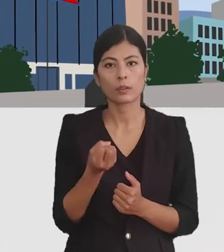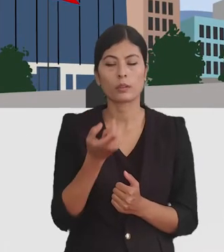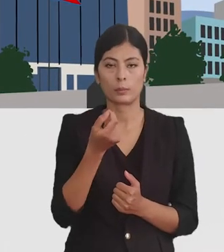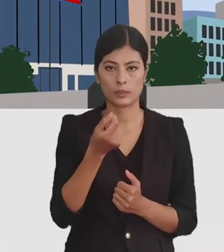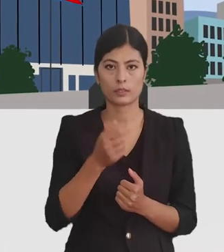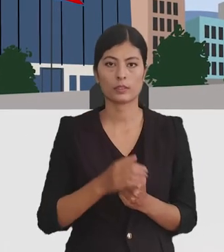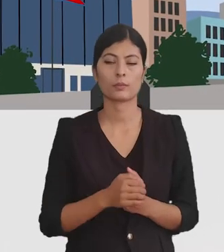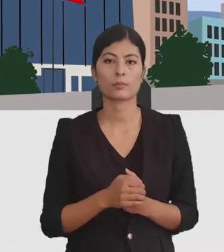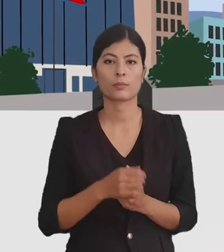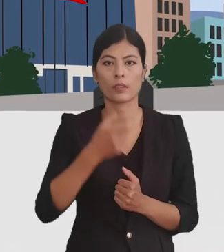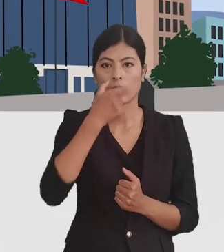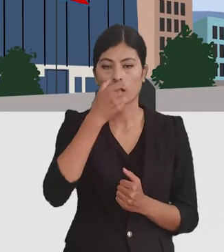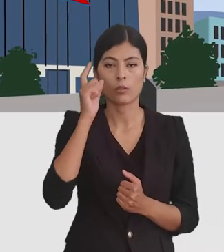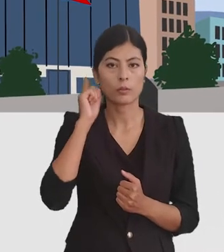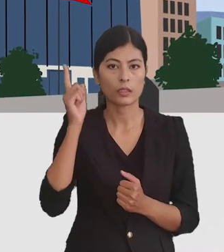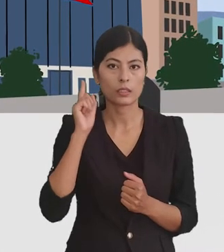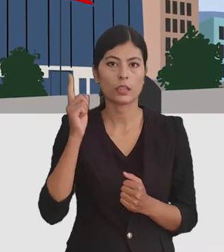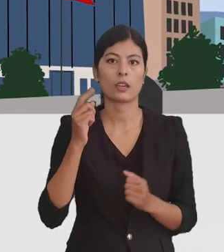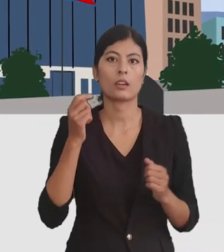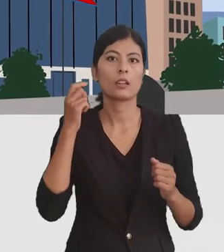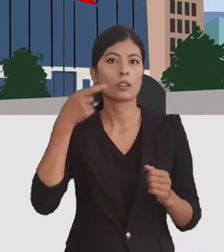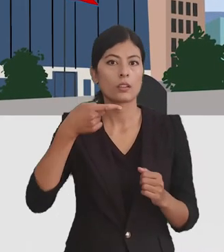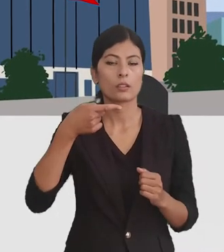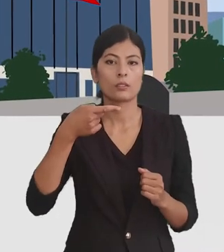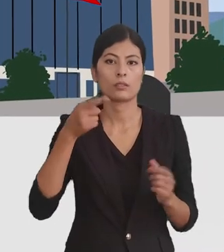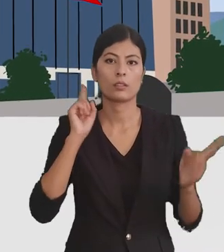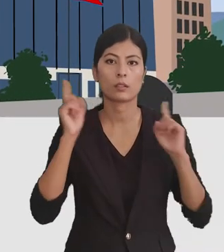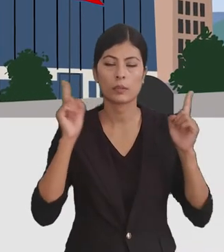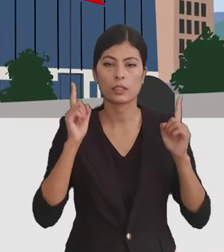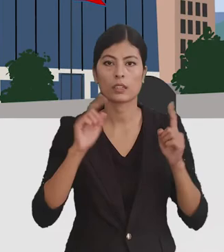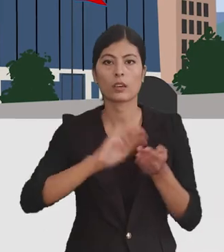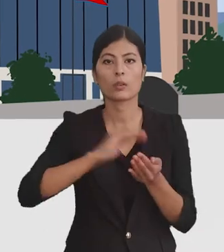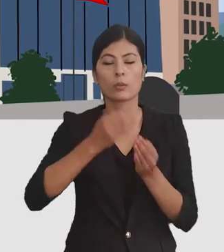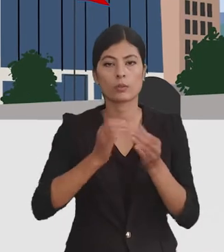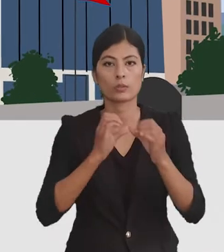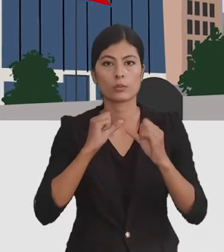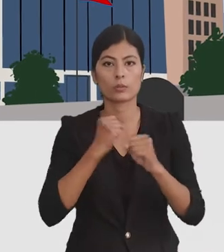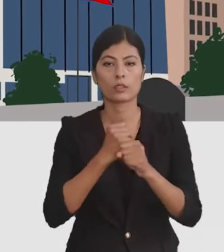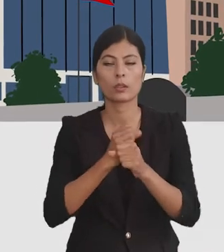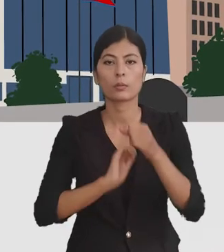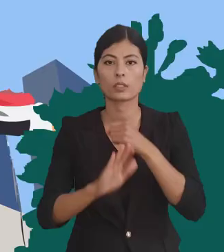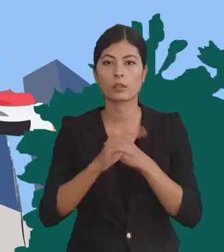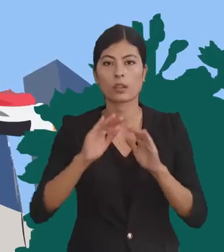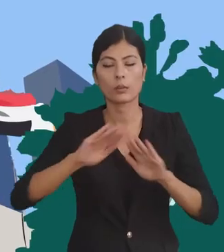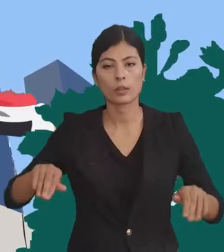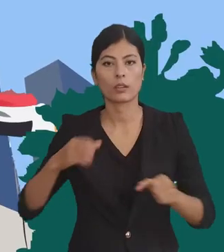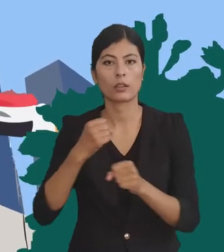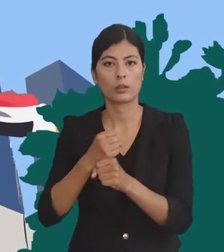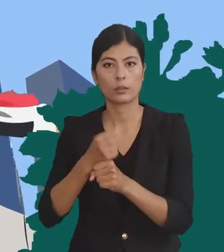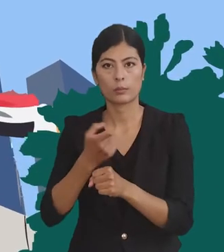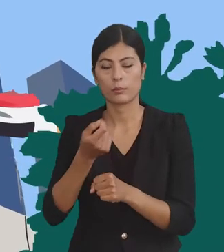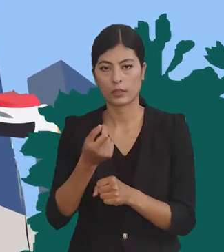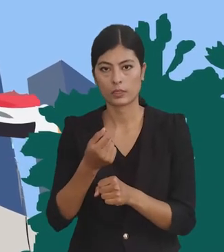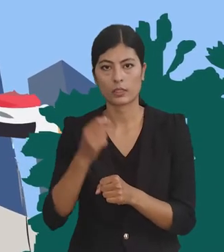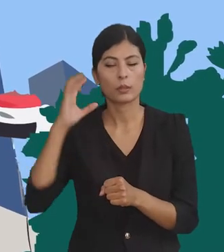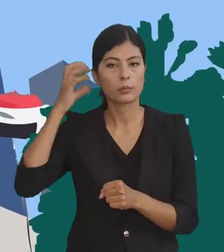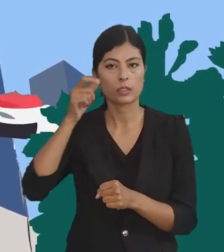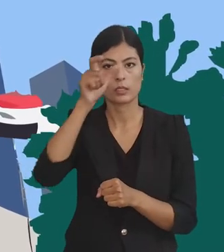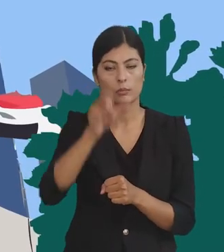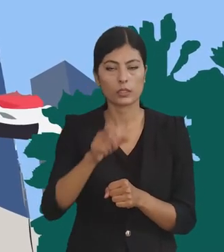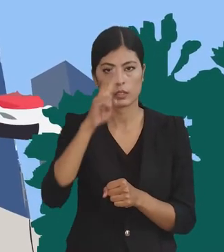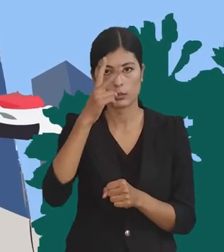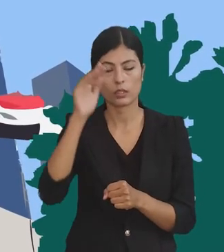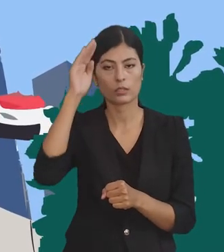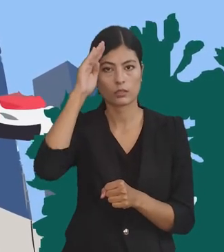रकम, गाउँपालिका नगरपालिकाले कोष परिचालनका लागि छुट्याएको रकम, विदेशी व्यक्ति वा